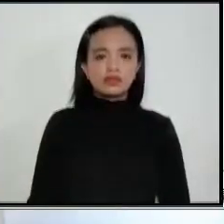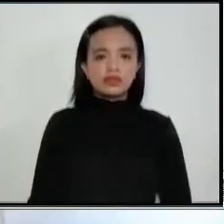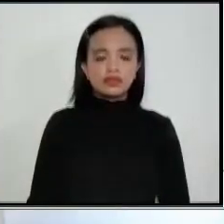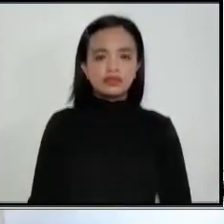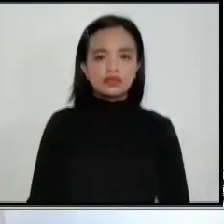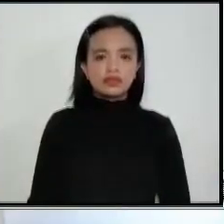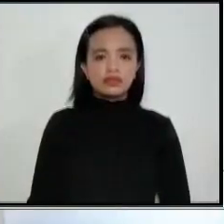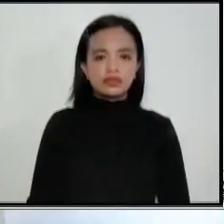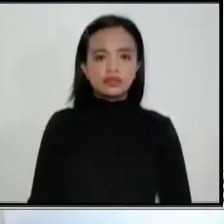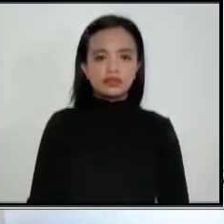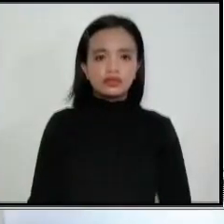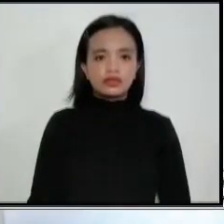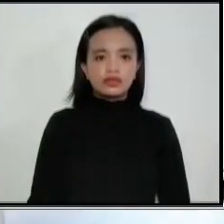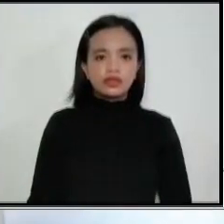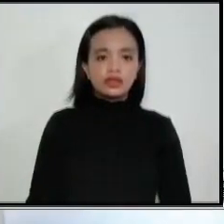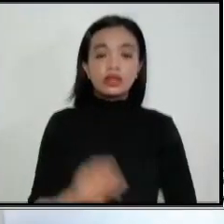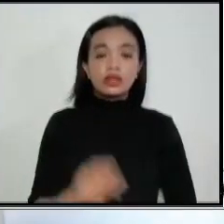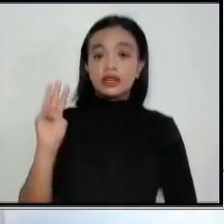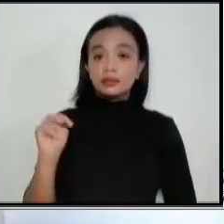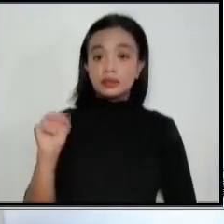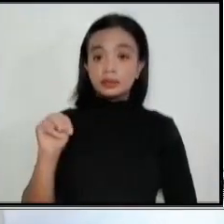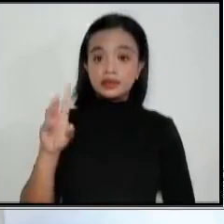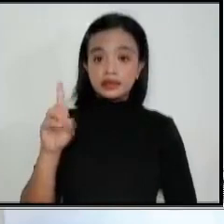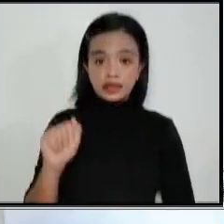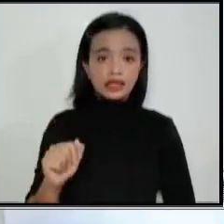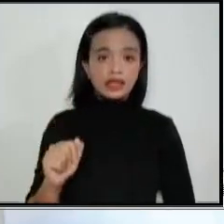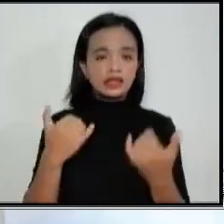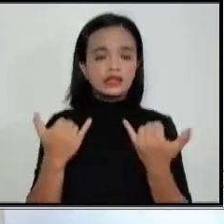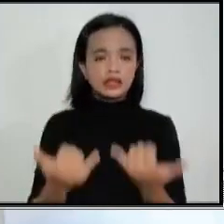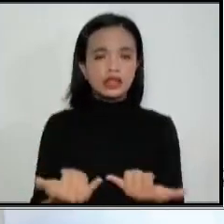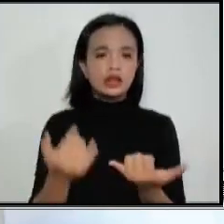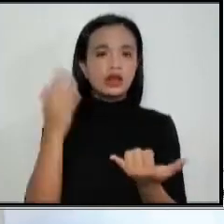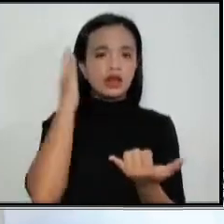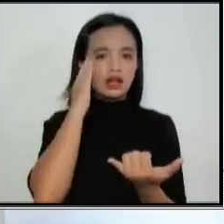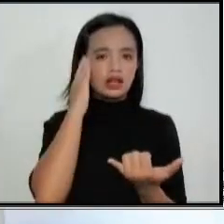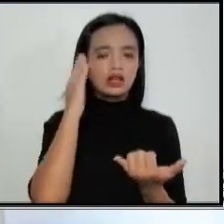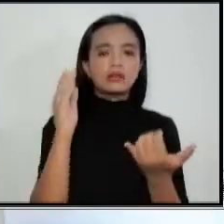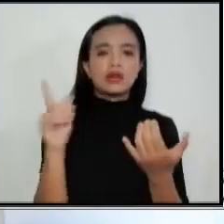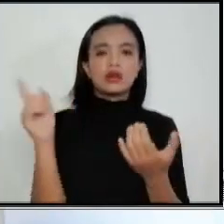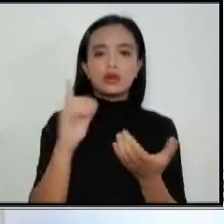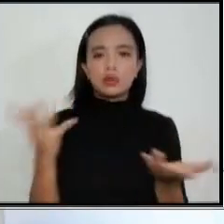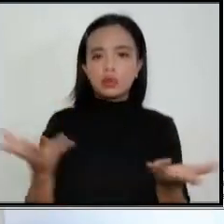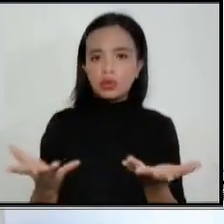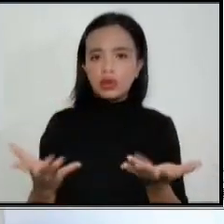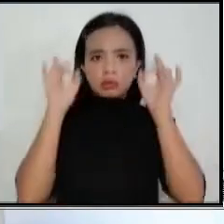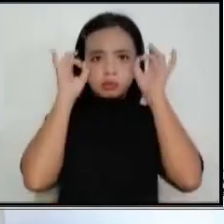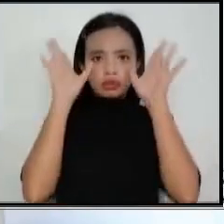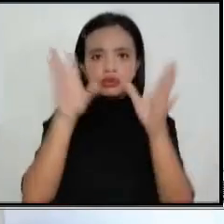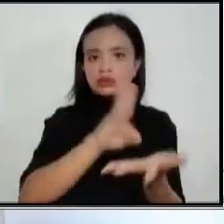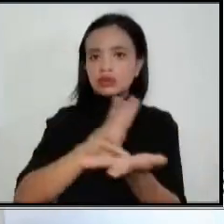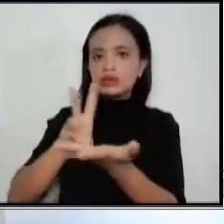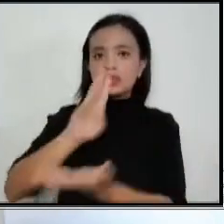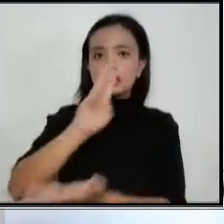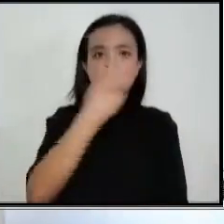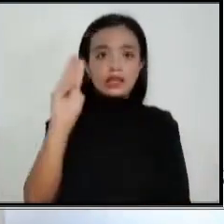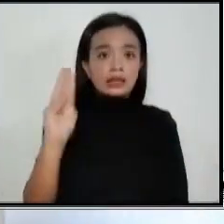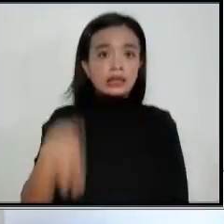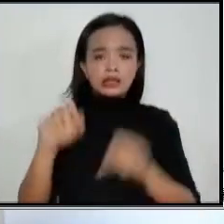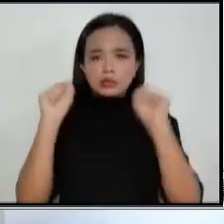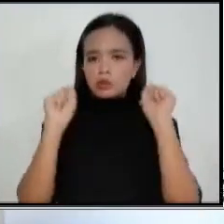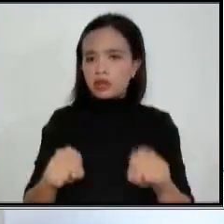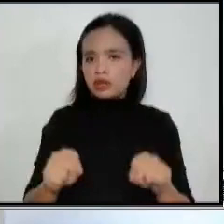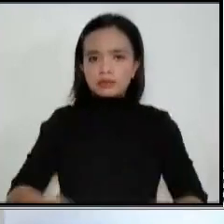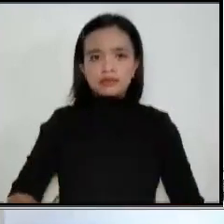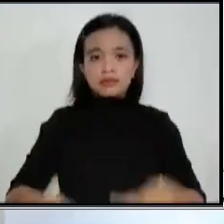Tinukoy na ng Metropolitan Manila Development Authority o MMDA ang sinasabing critical area sa Metro Manila na posibleng bahain dahil sa